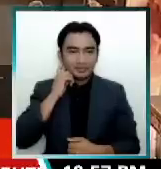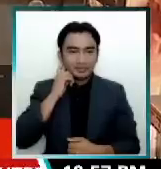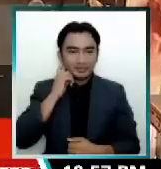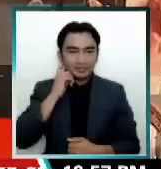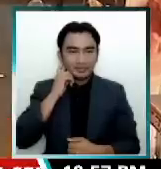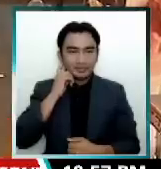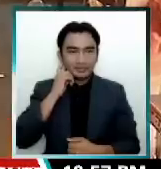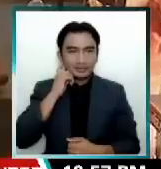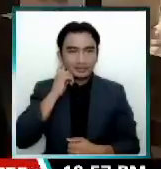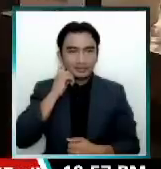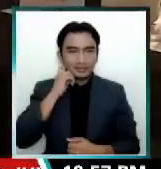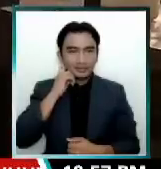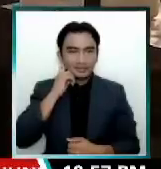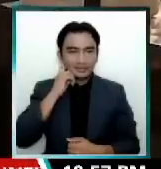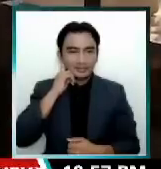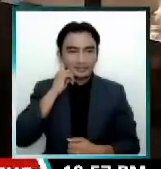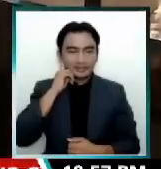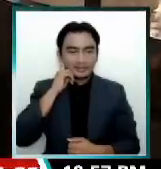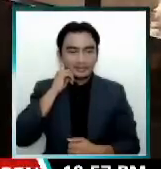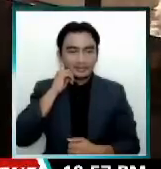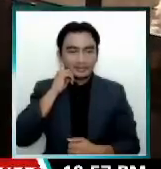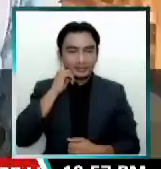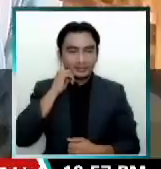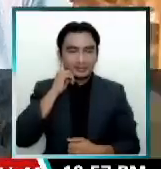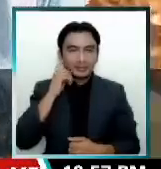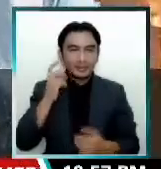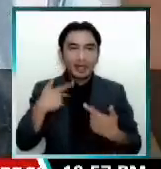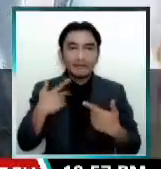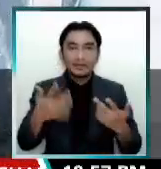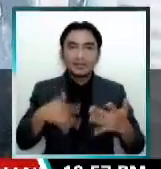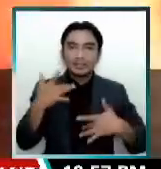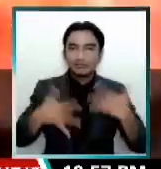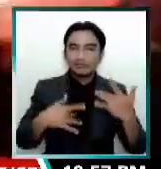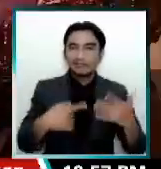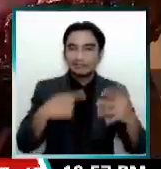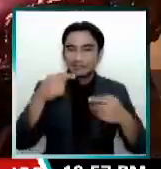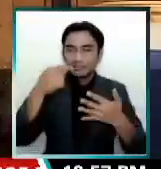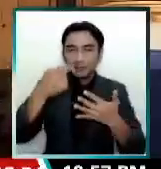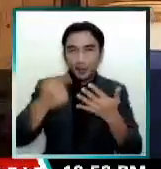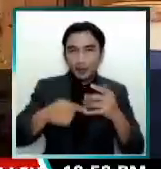bumili. Nakaka-enjoy po kasi iba't ibang pagkain yung natitikman.